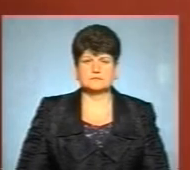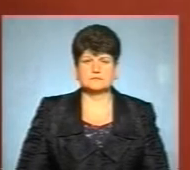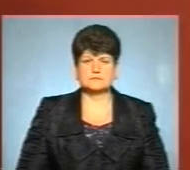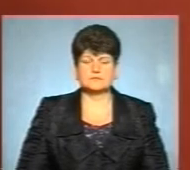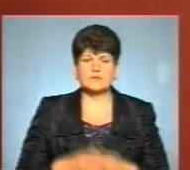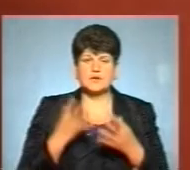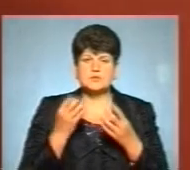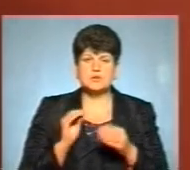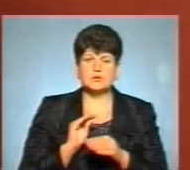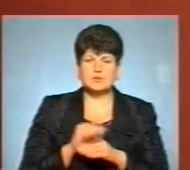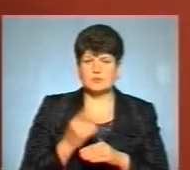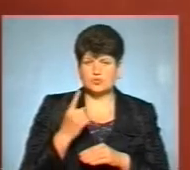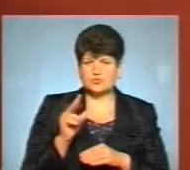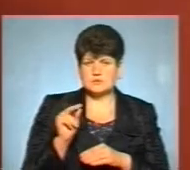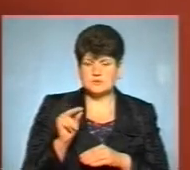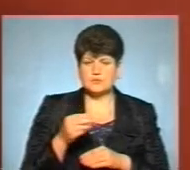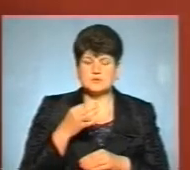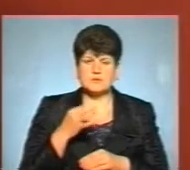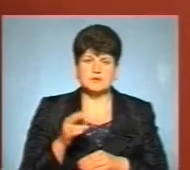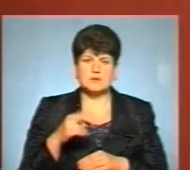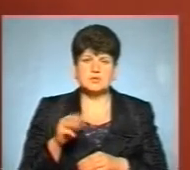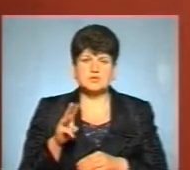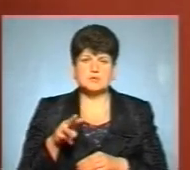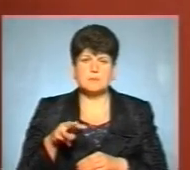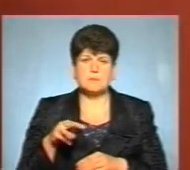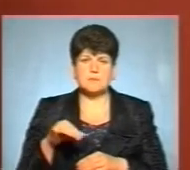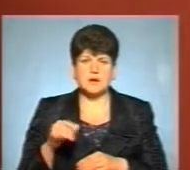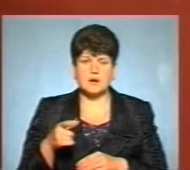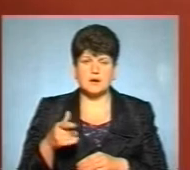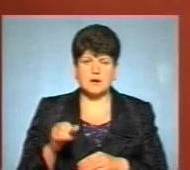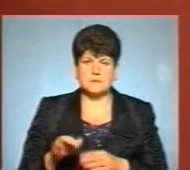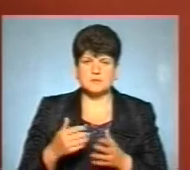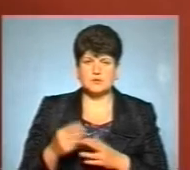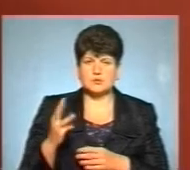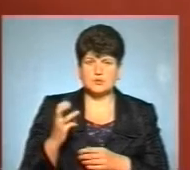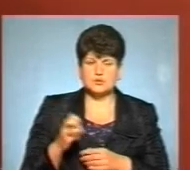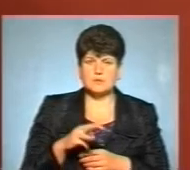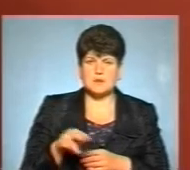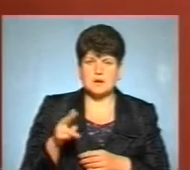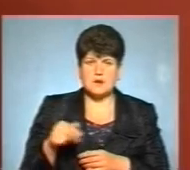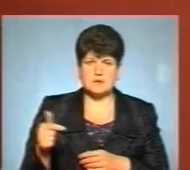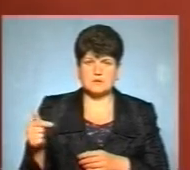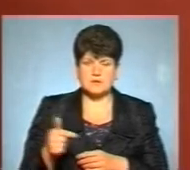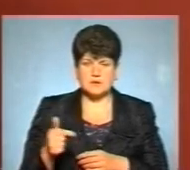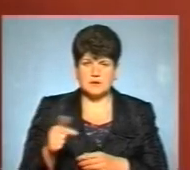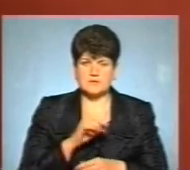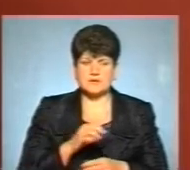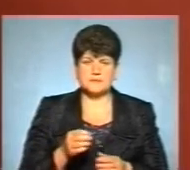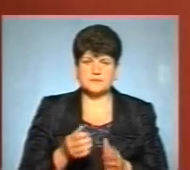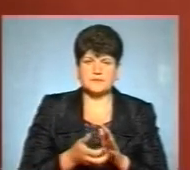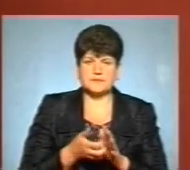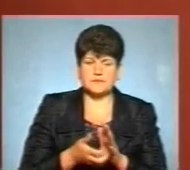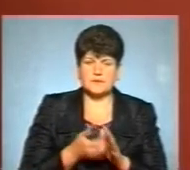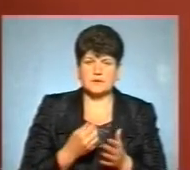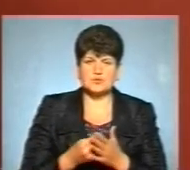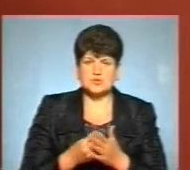Ще додам одну цифру, яку зазначив Денис Шмигаль у прес-конференції. Близько 300 мільярдів гривень дефіцит бюджету до